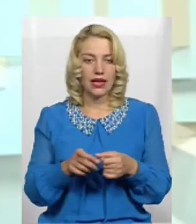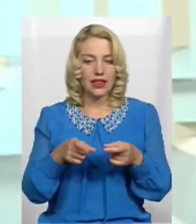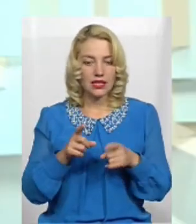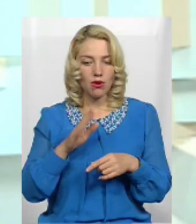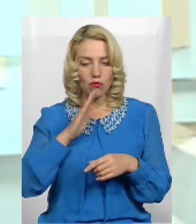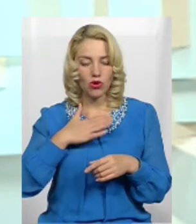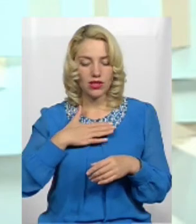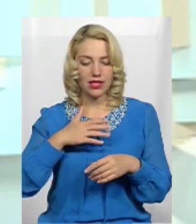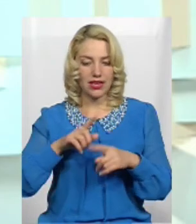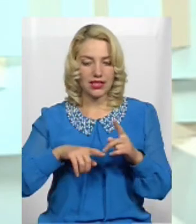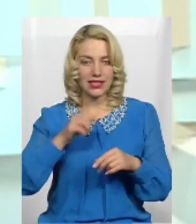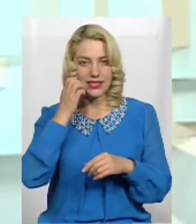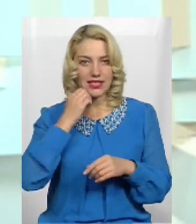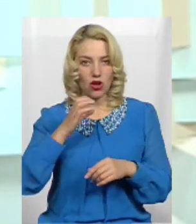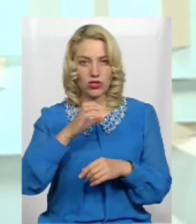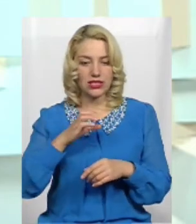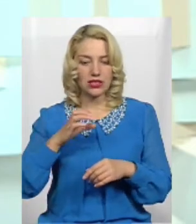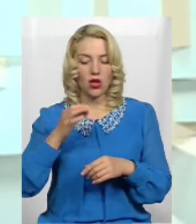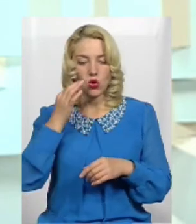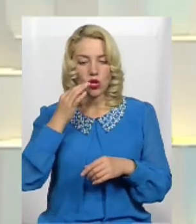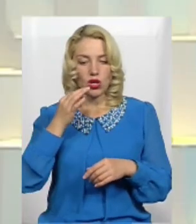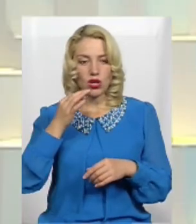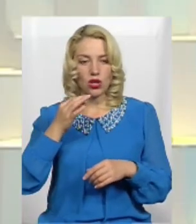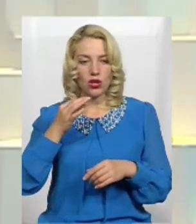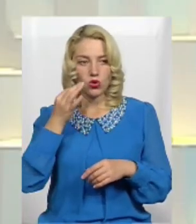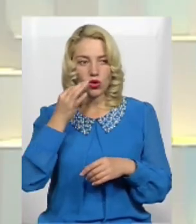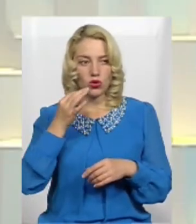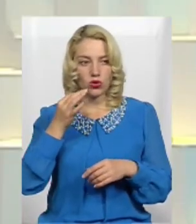в моїй рідній Старосинявщині дослідне господарство «Пасічна»,